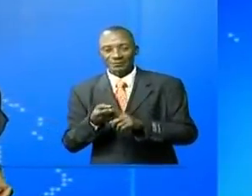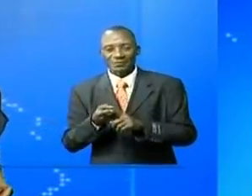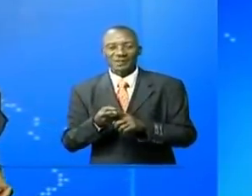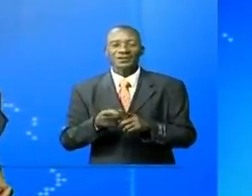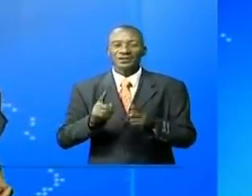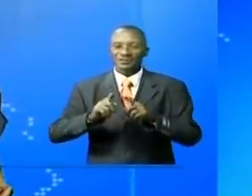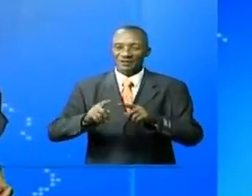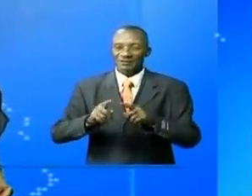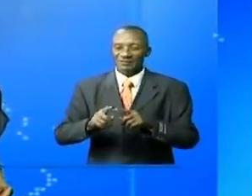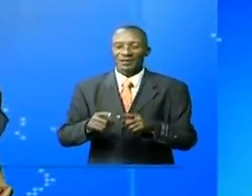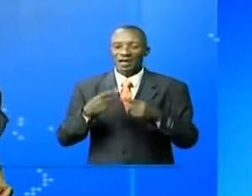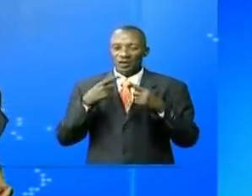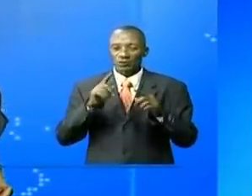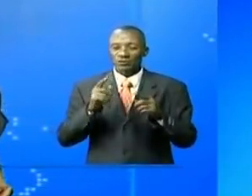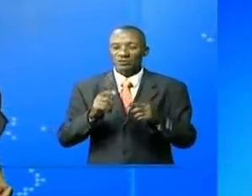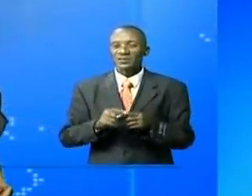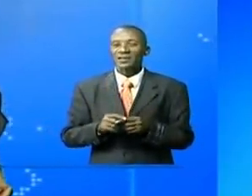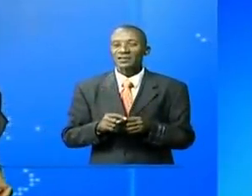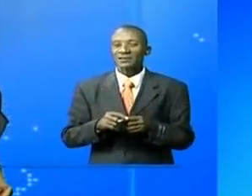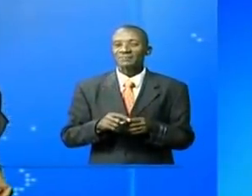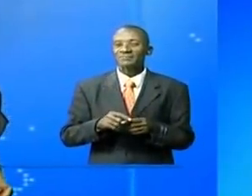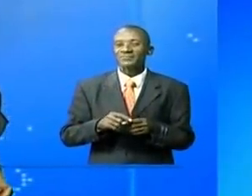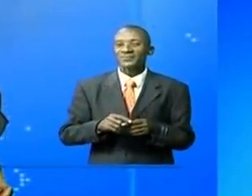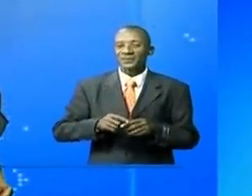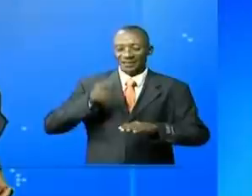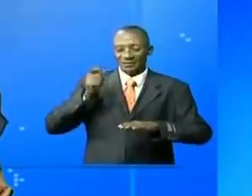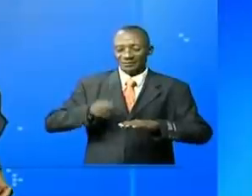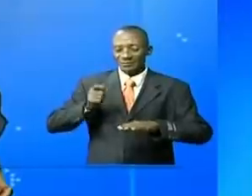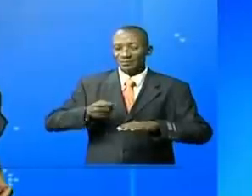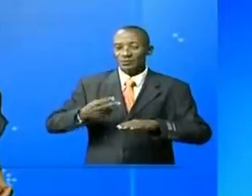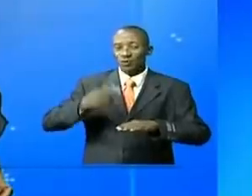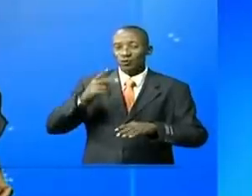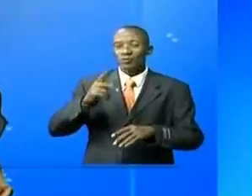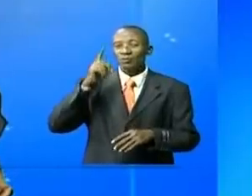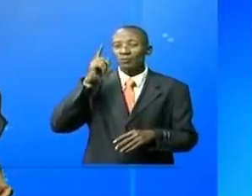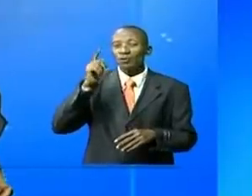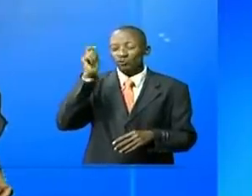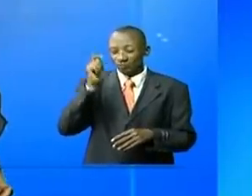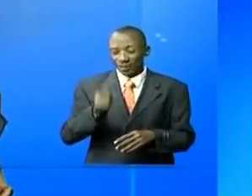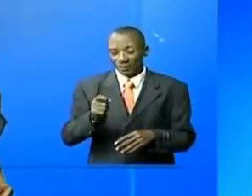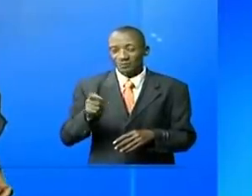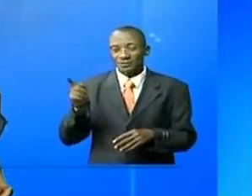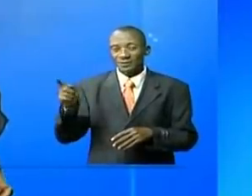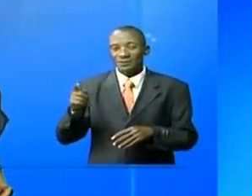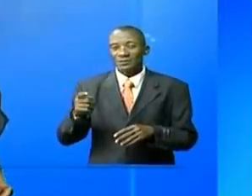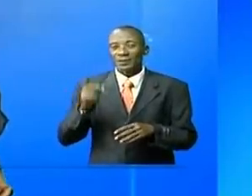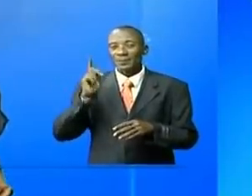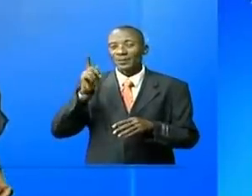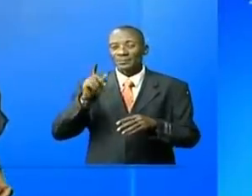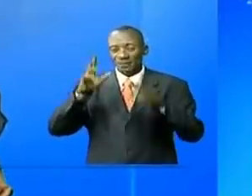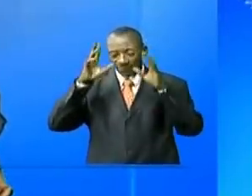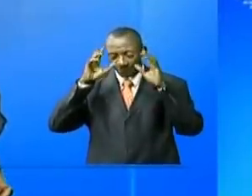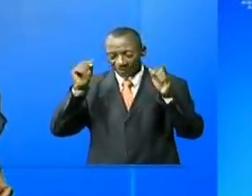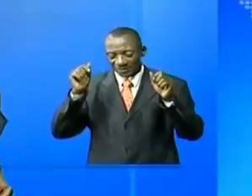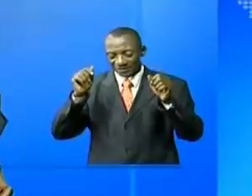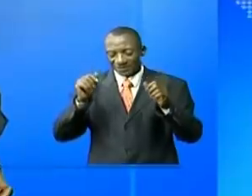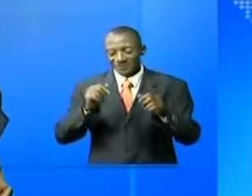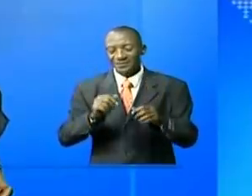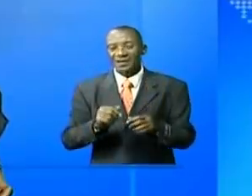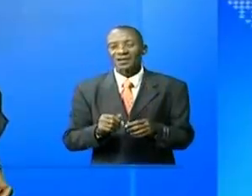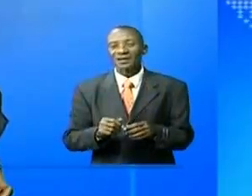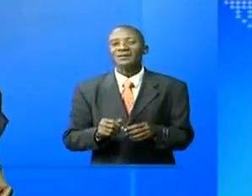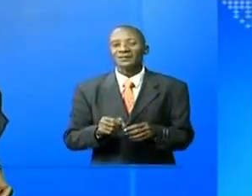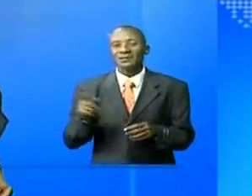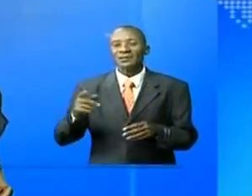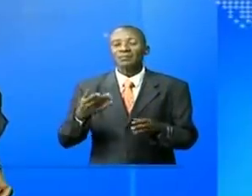la retraite, Nawele Mukungo Kamile, premier président honoraire de la haute cour militaire, survenu